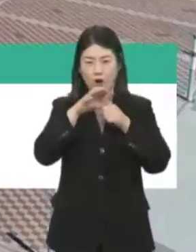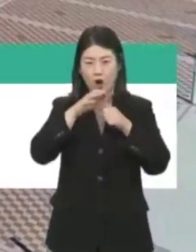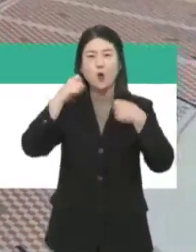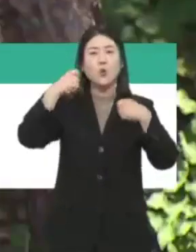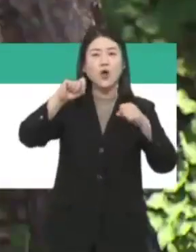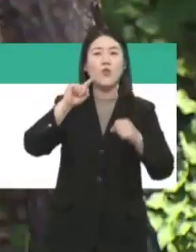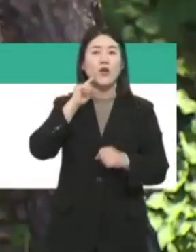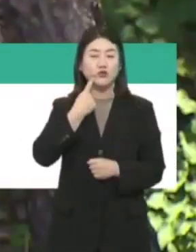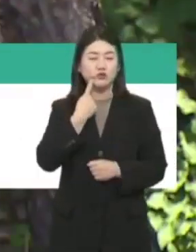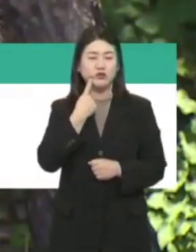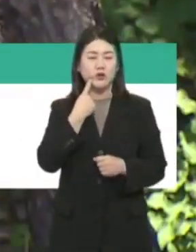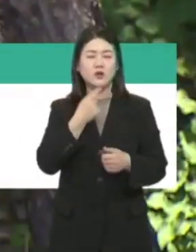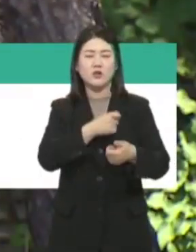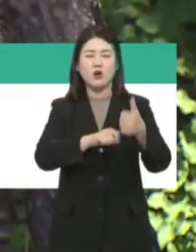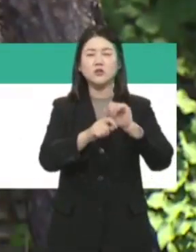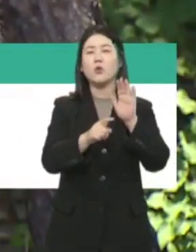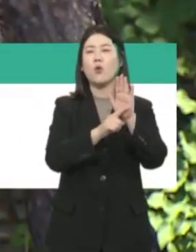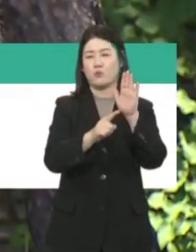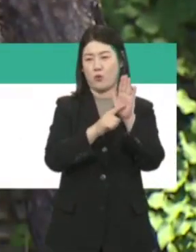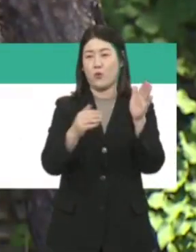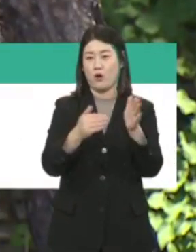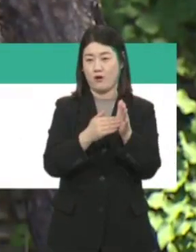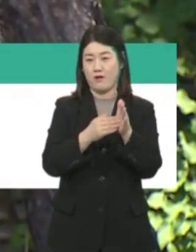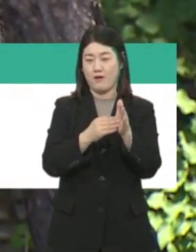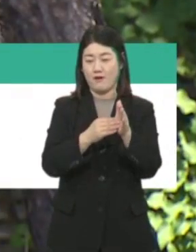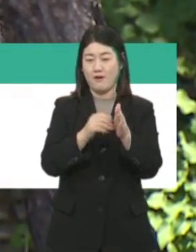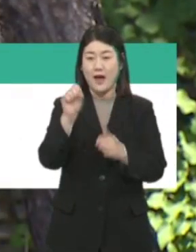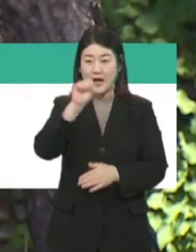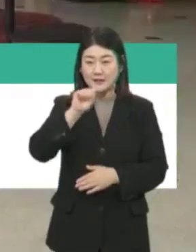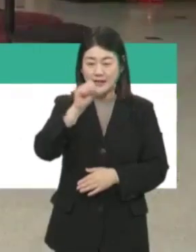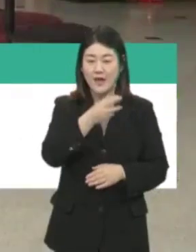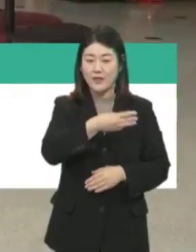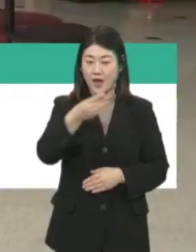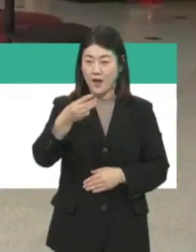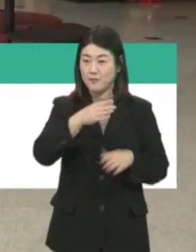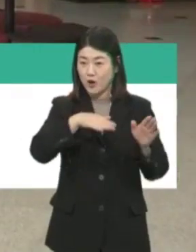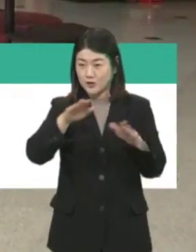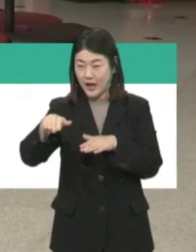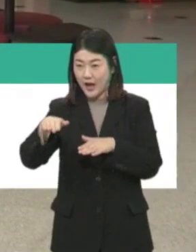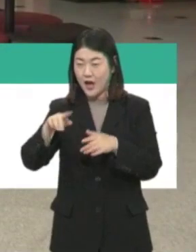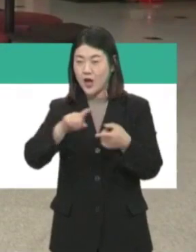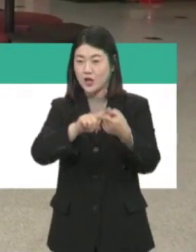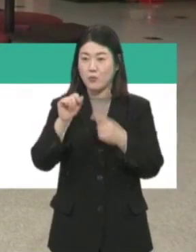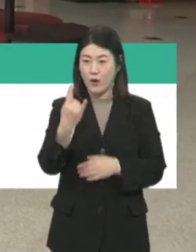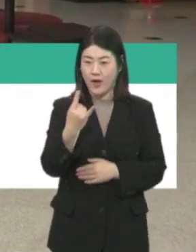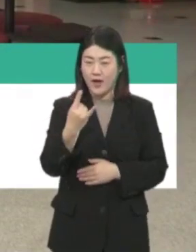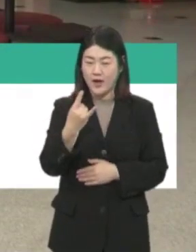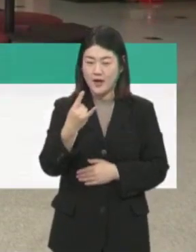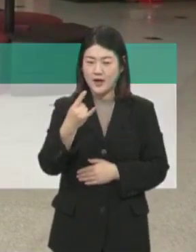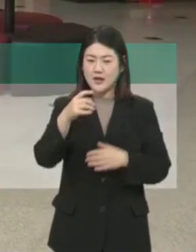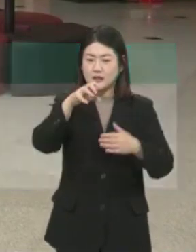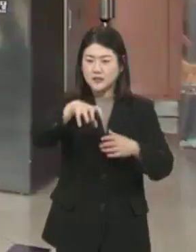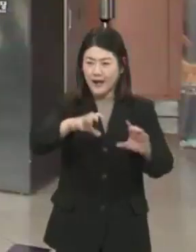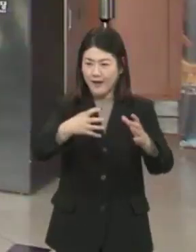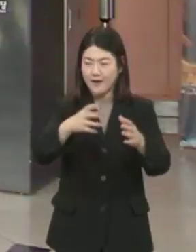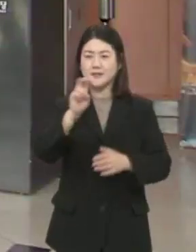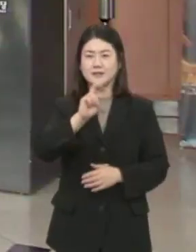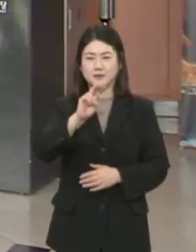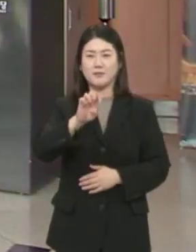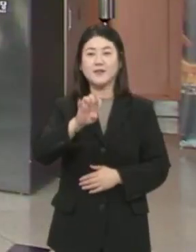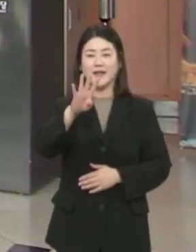예술에 중심적으로 홍보했습니다 아시아 태평양 공연예술 센터 연합회는 아시아 태평양 지역 20개국